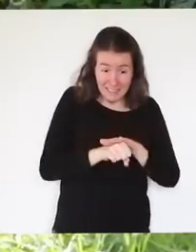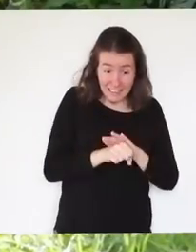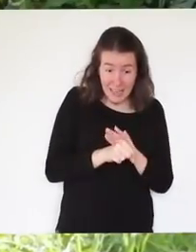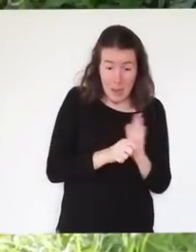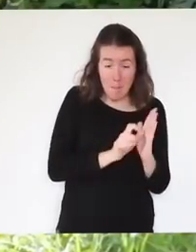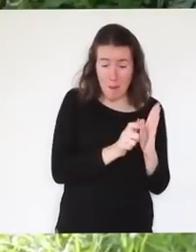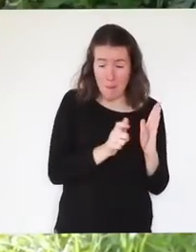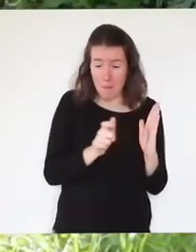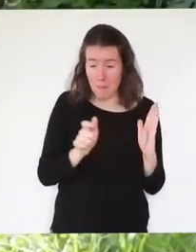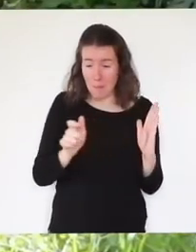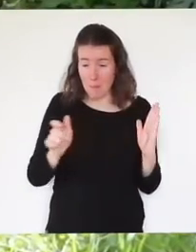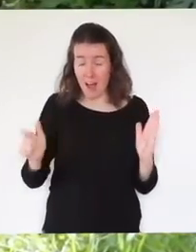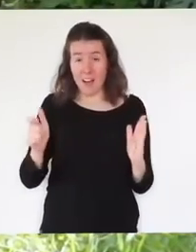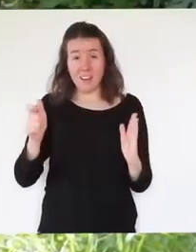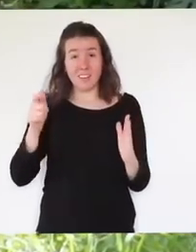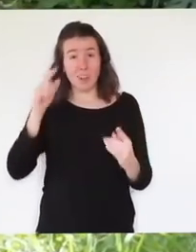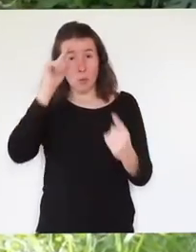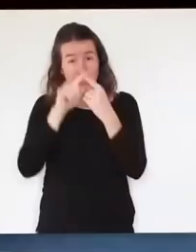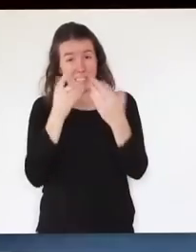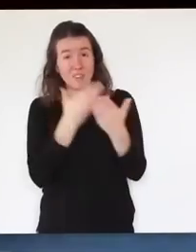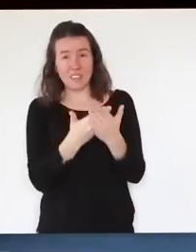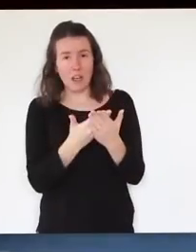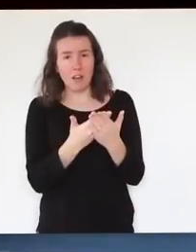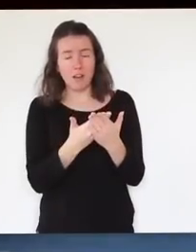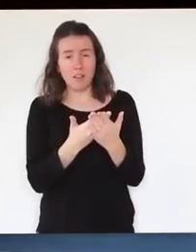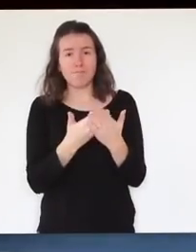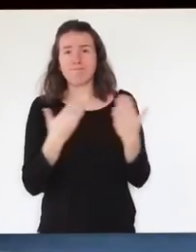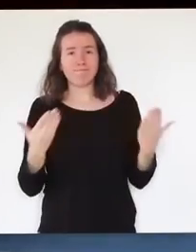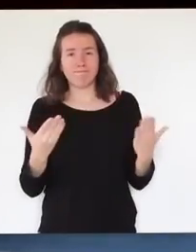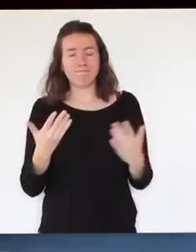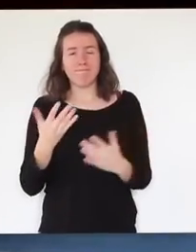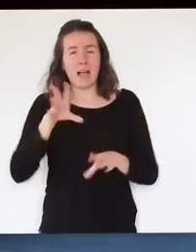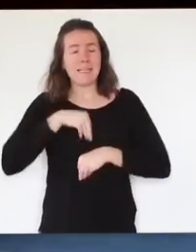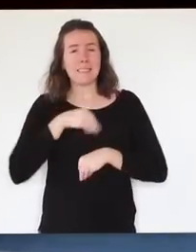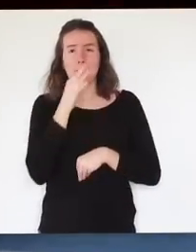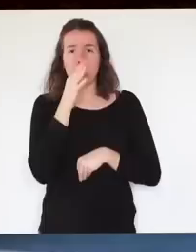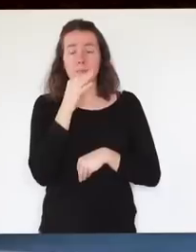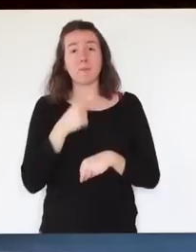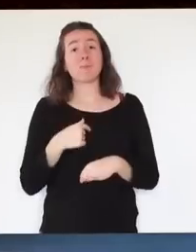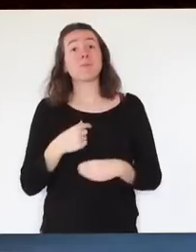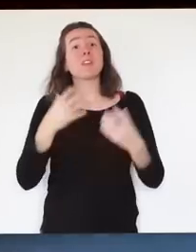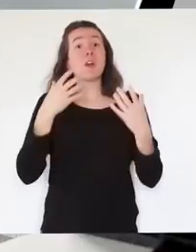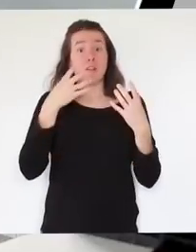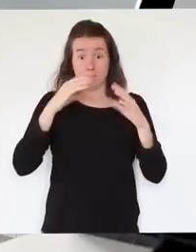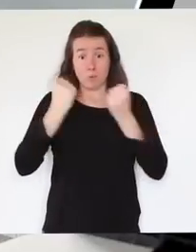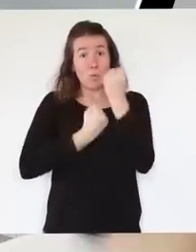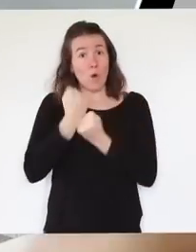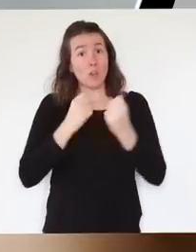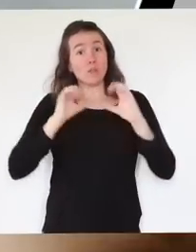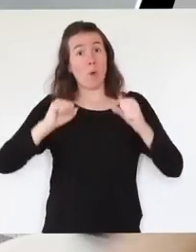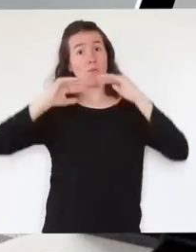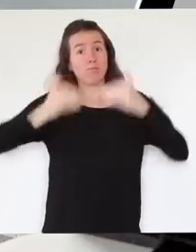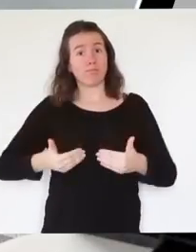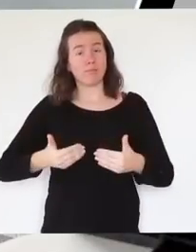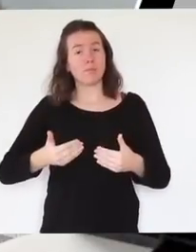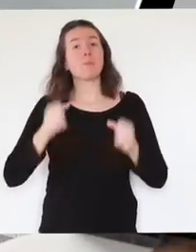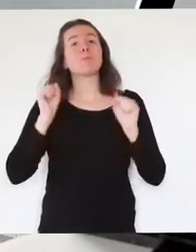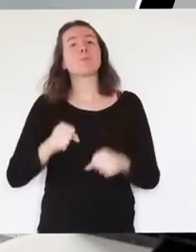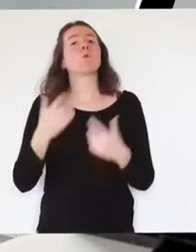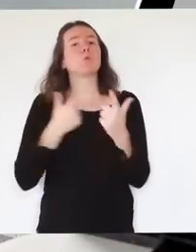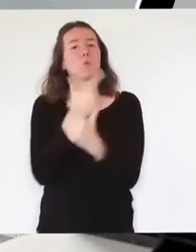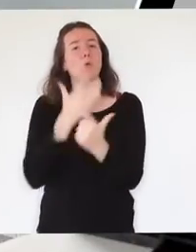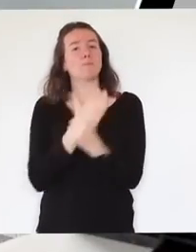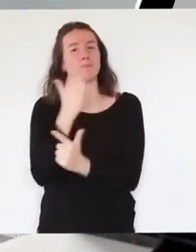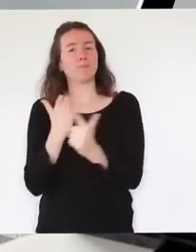à cette souffrance. Et pour cela, je vous propose 2 choses. 1. Vous pouvez signer la pétition que lance L214 pour demander au ministre de l'Agriculture et au ministre